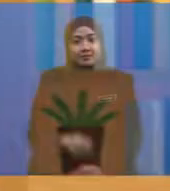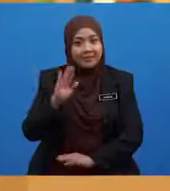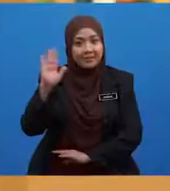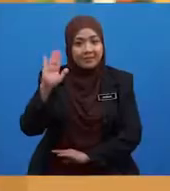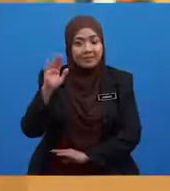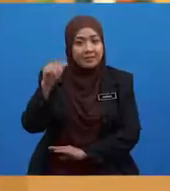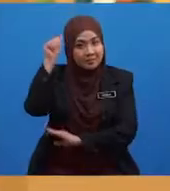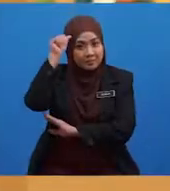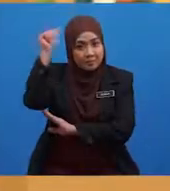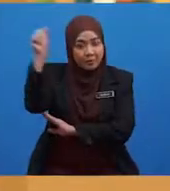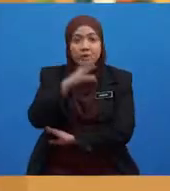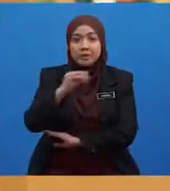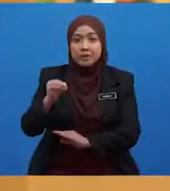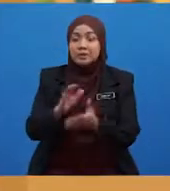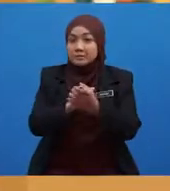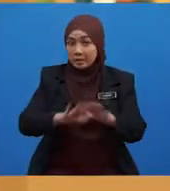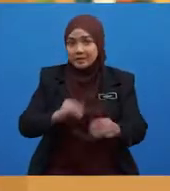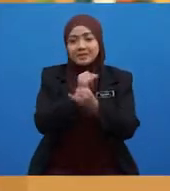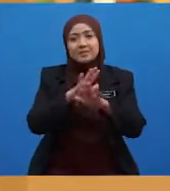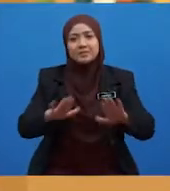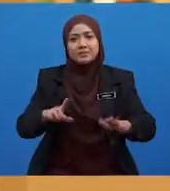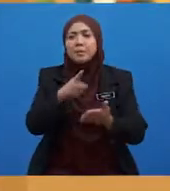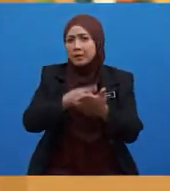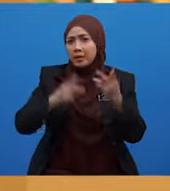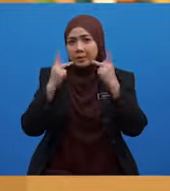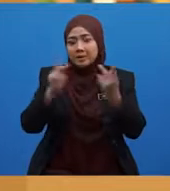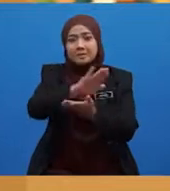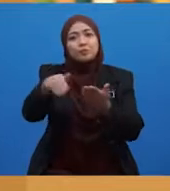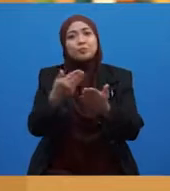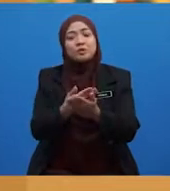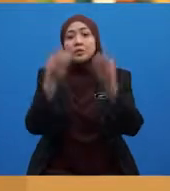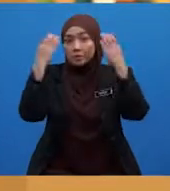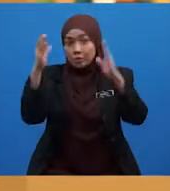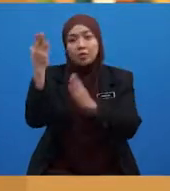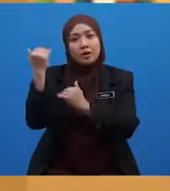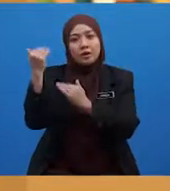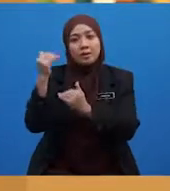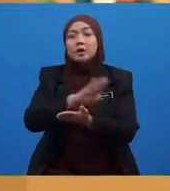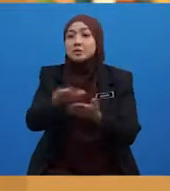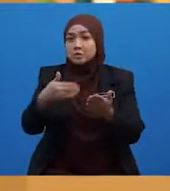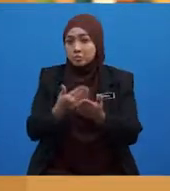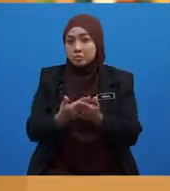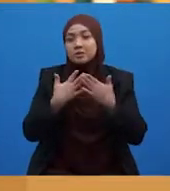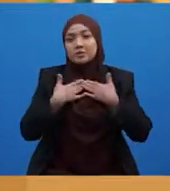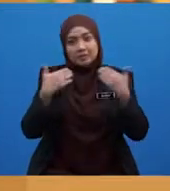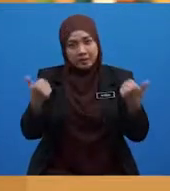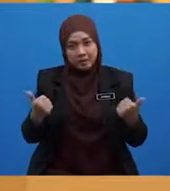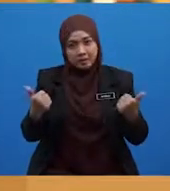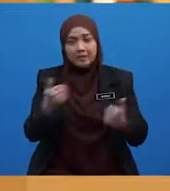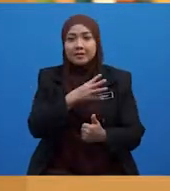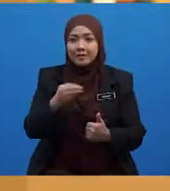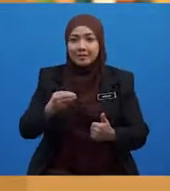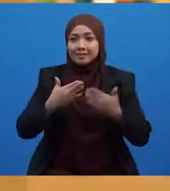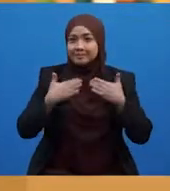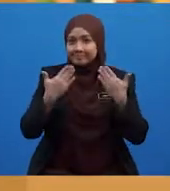Hai, Assalamualaikum dan selamat sejahtera. Apa khabar semua? Cikgu harap semua berada dalam keadaan sihat dan